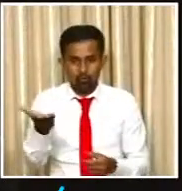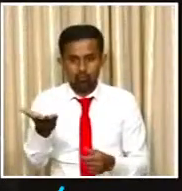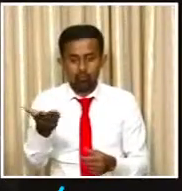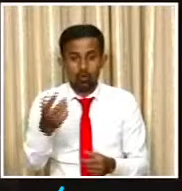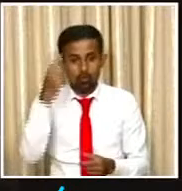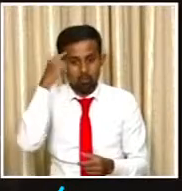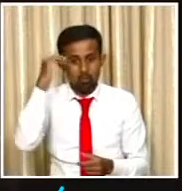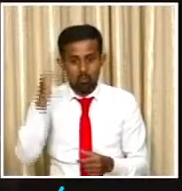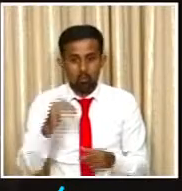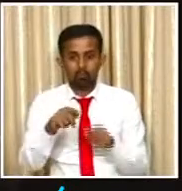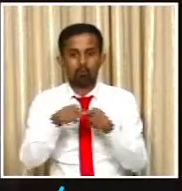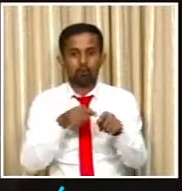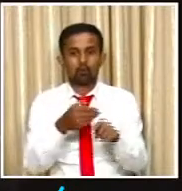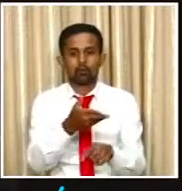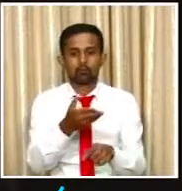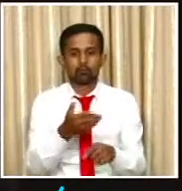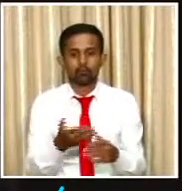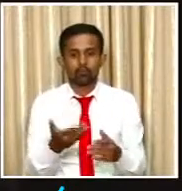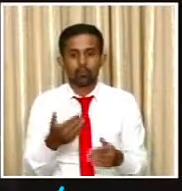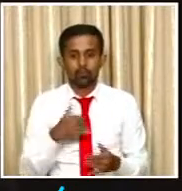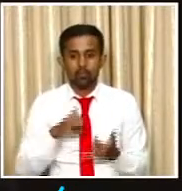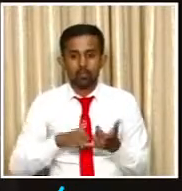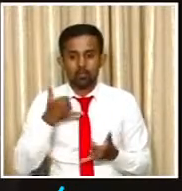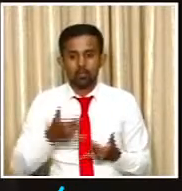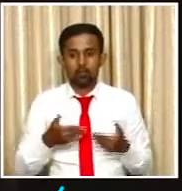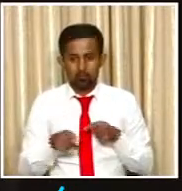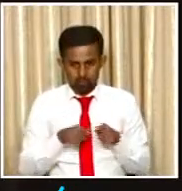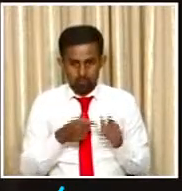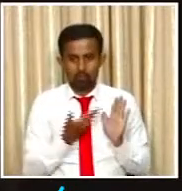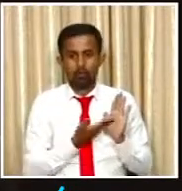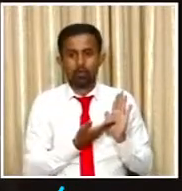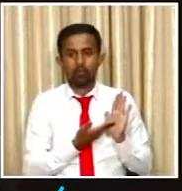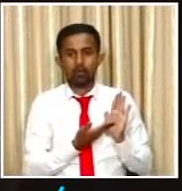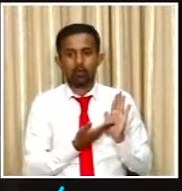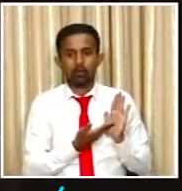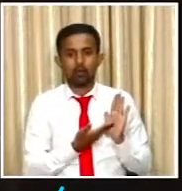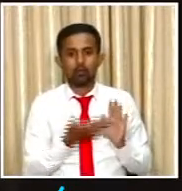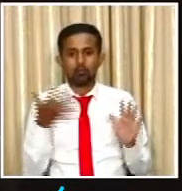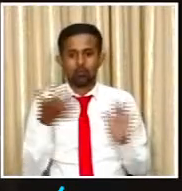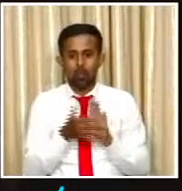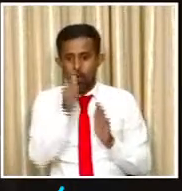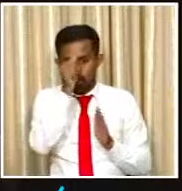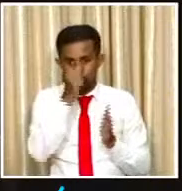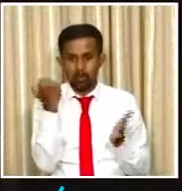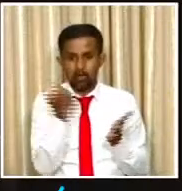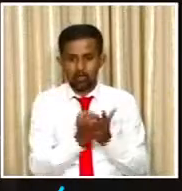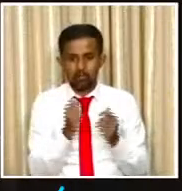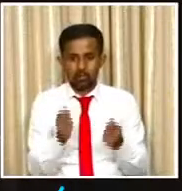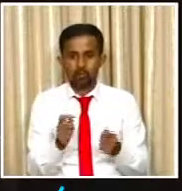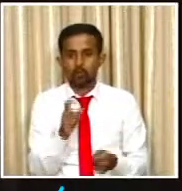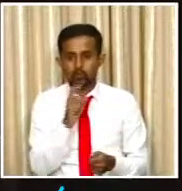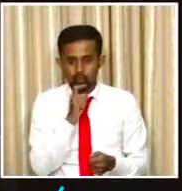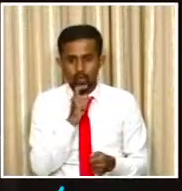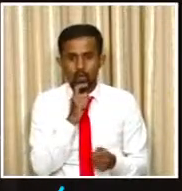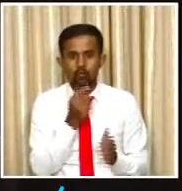මන්ද මානසිකව සෙට් එකක්. නැත්තම් මේ සජබේ මේ වගේ වැඩ කරයිද? මෙහෙම කූට ලේකන දෙයිද උසාවියකට